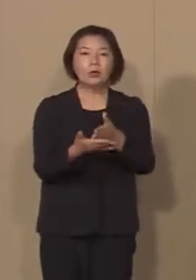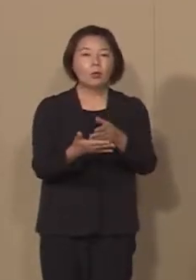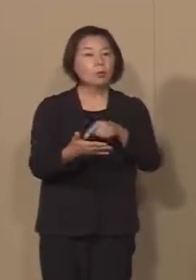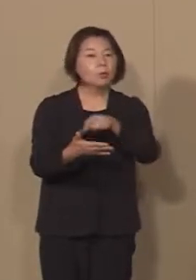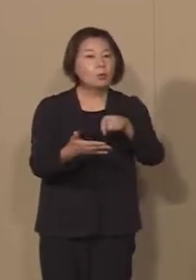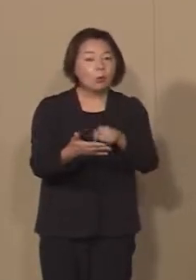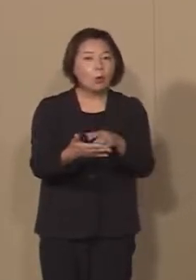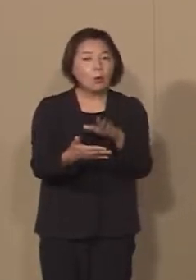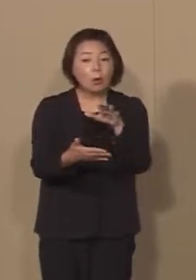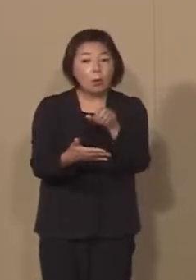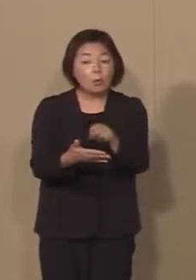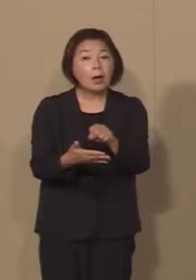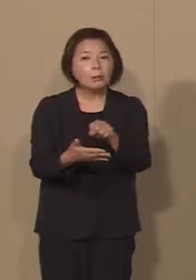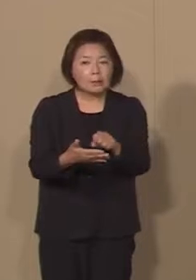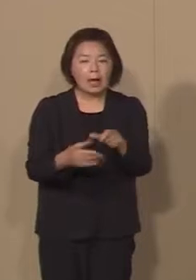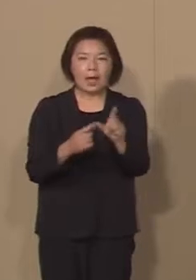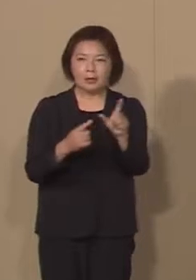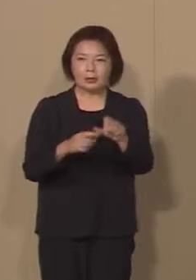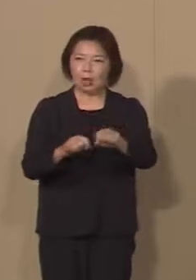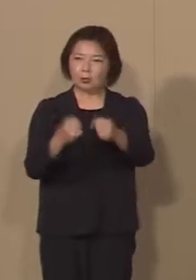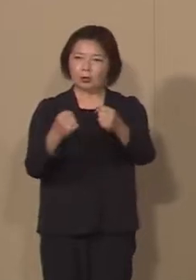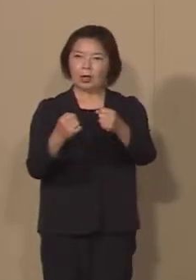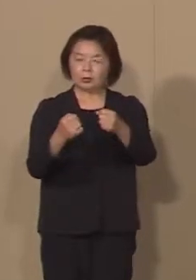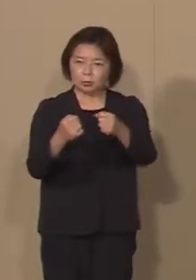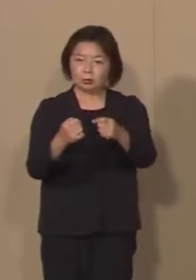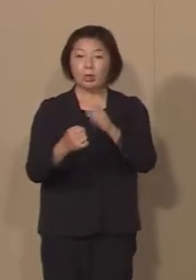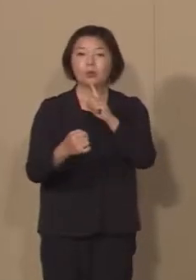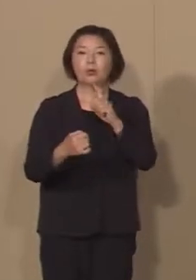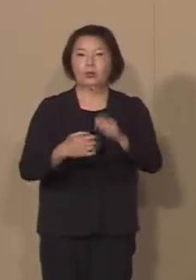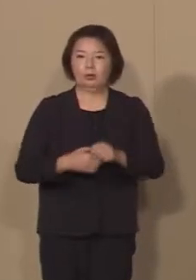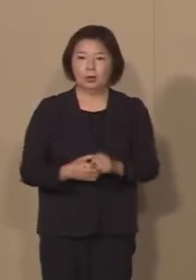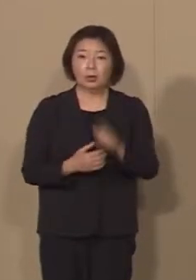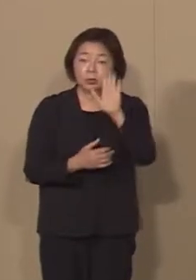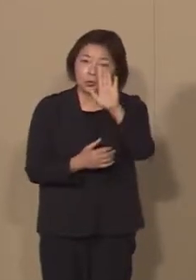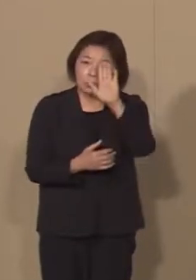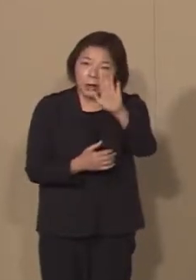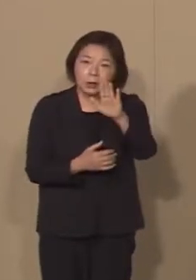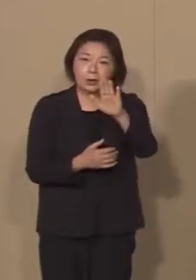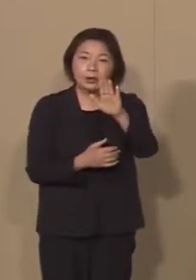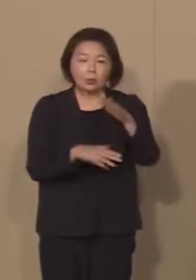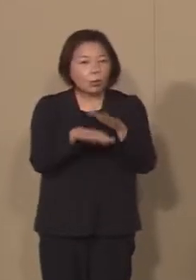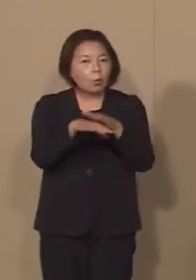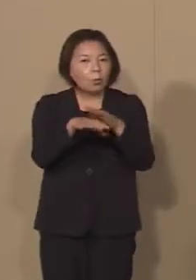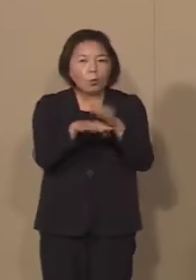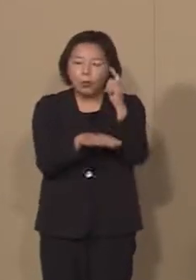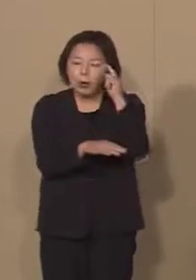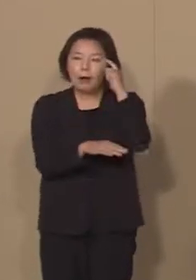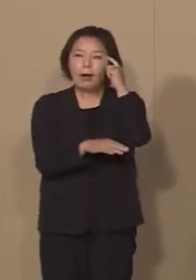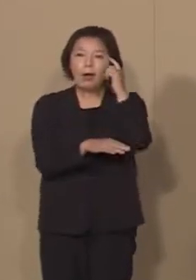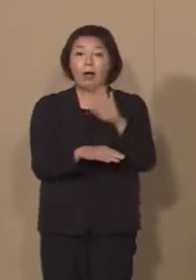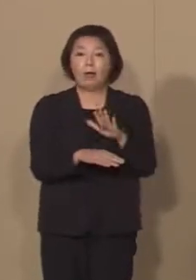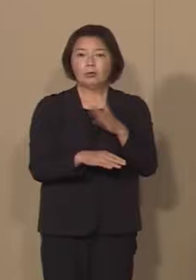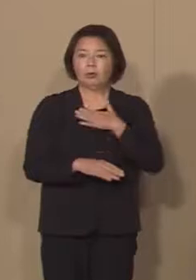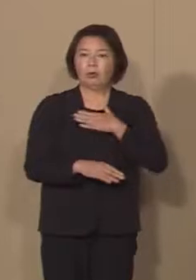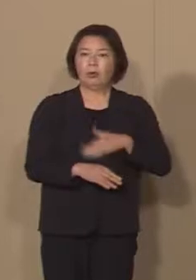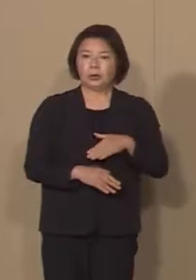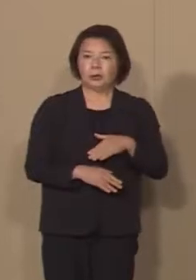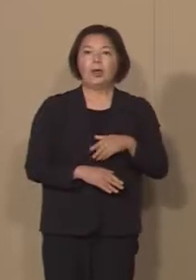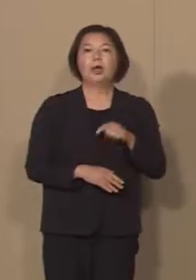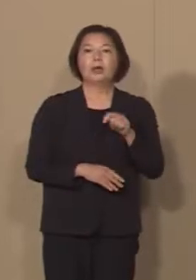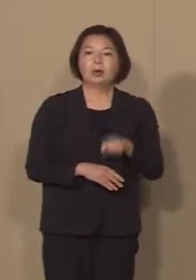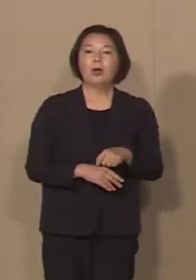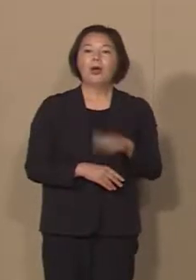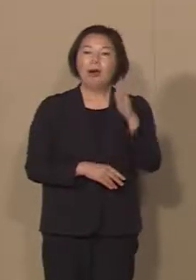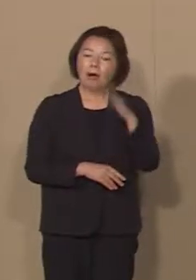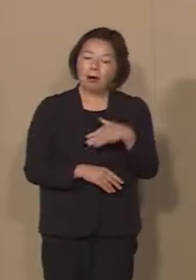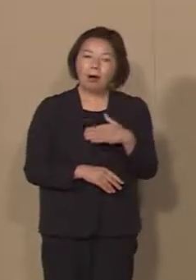をやってその先の構想がちゃんとあるんだとぼかしって結構守る事なんかちょベンチャー企業っぽい